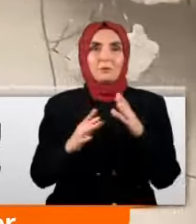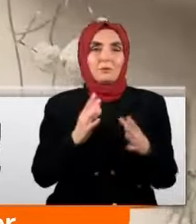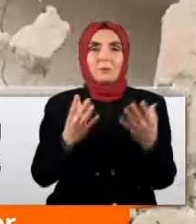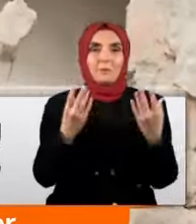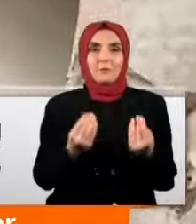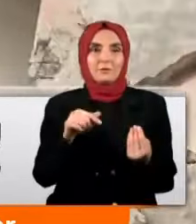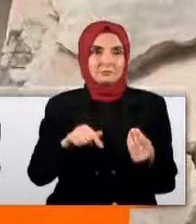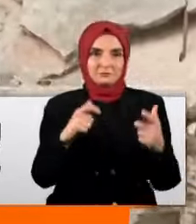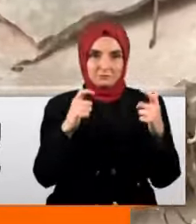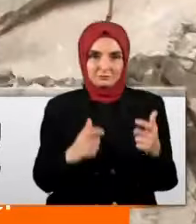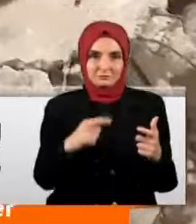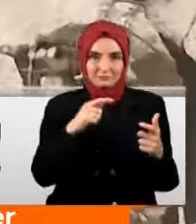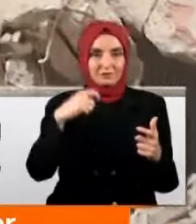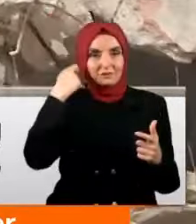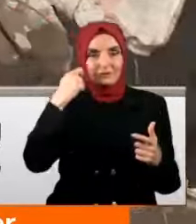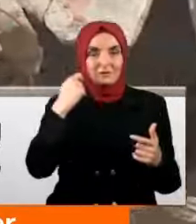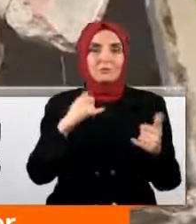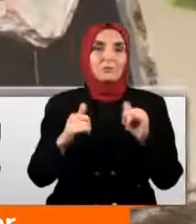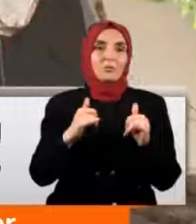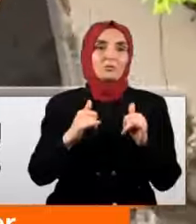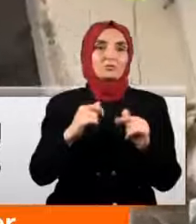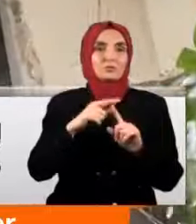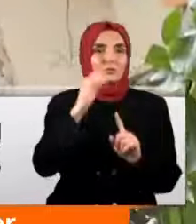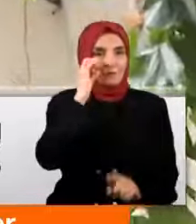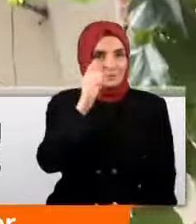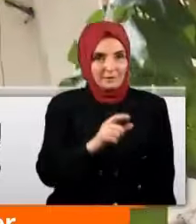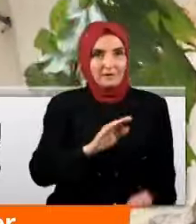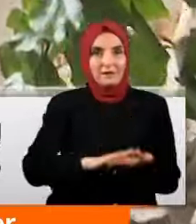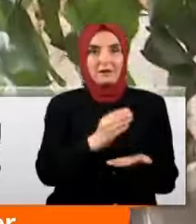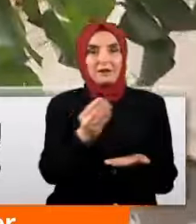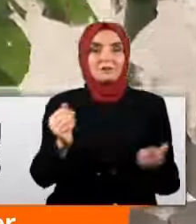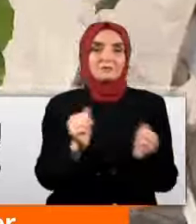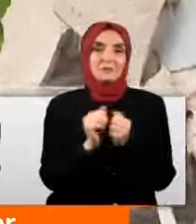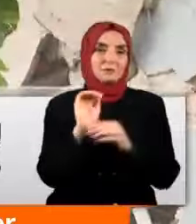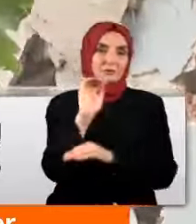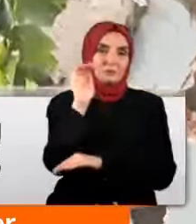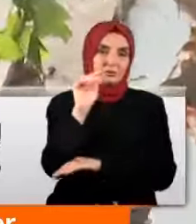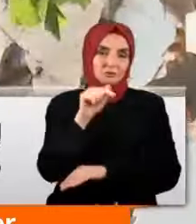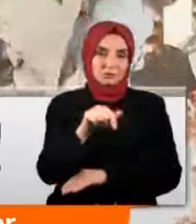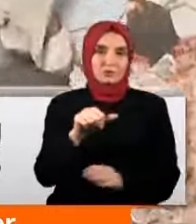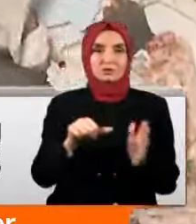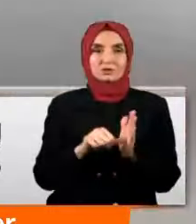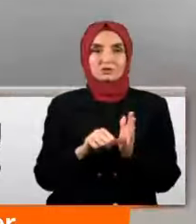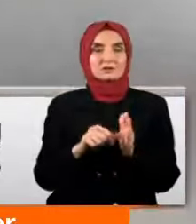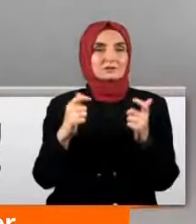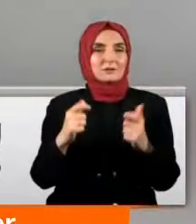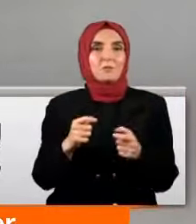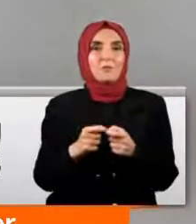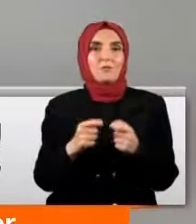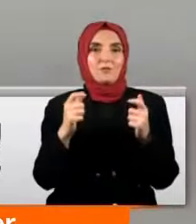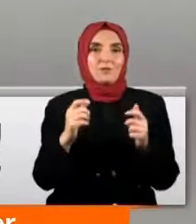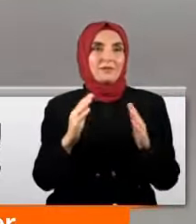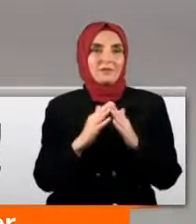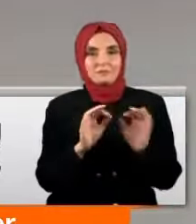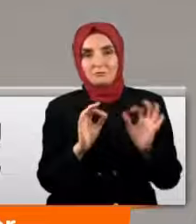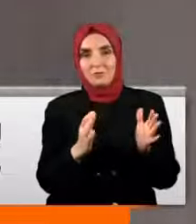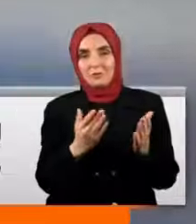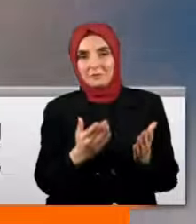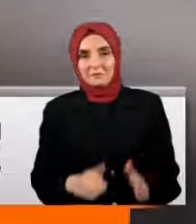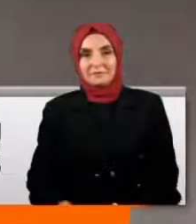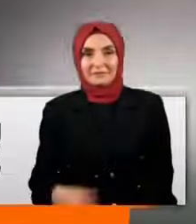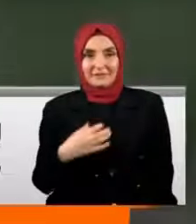burası. Oyuncu Tufan Gökpınar ve arkadaşlarının yaşadığı Şişli Bomonti'deki evinin son durumu bu şekilde. Kendi evlerinde günlerce